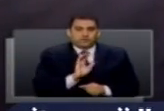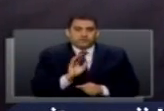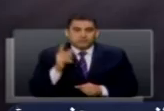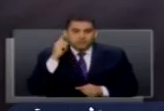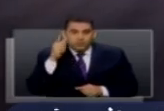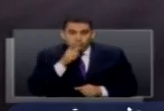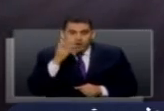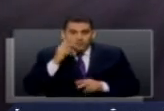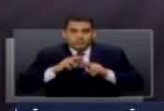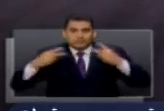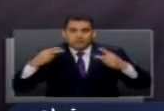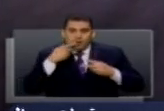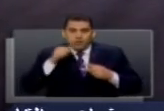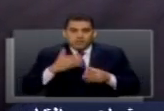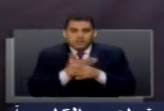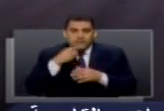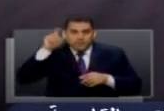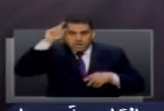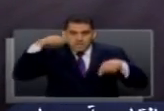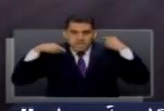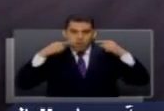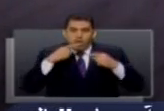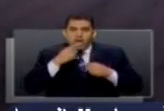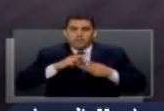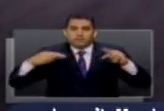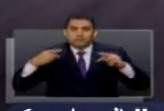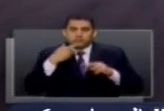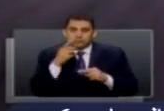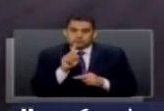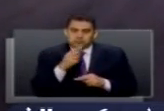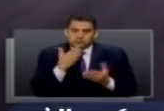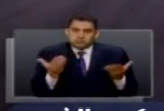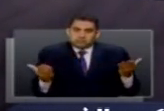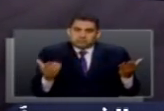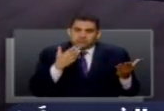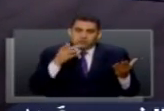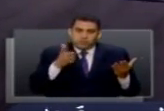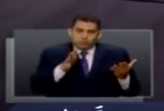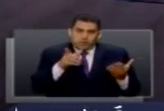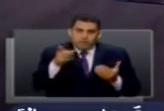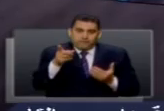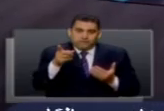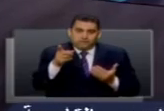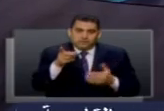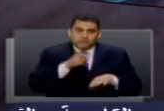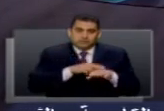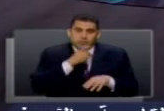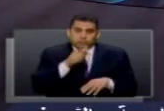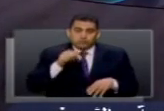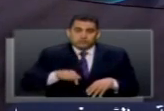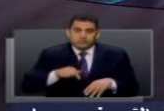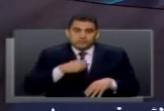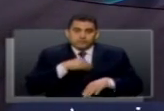غيره من قالوا لا هذا لانهم يهود هذا شيء يعني لاسامي كما يقال في مصطلح نقول عندي ما يؤكد